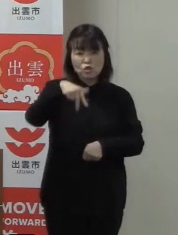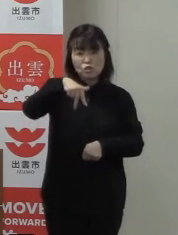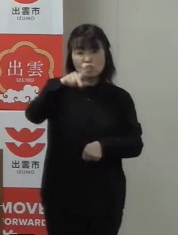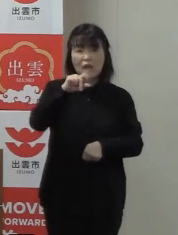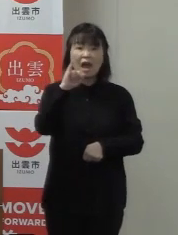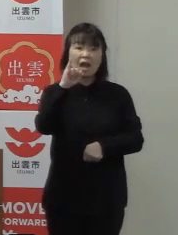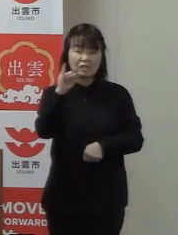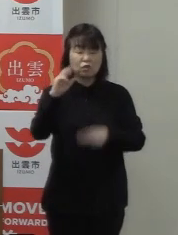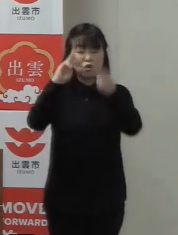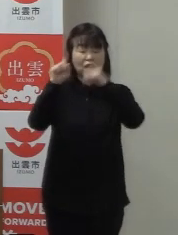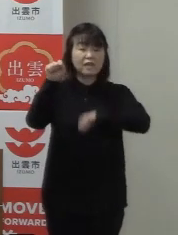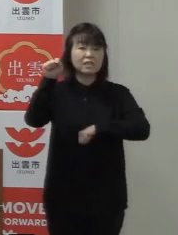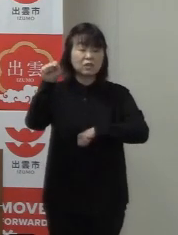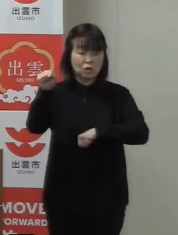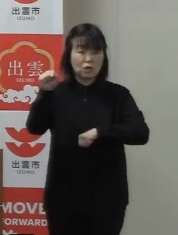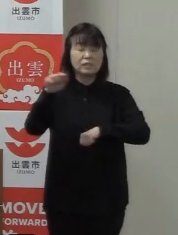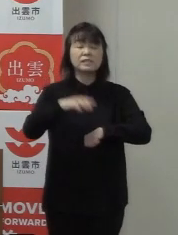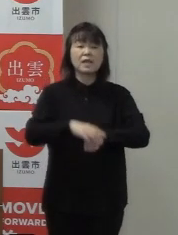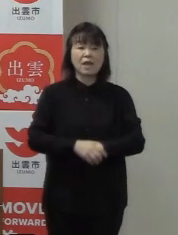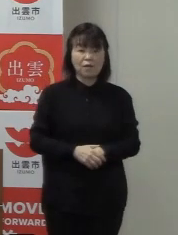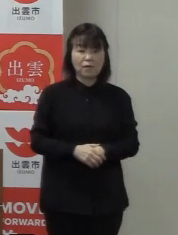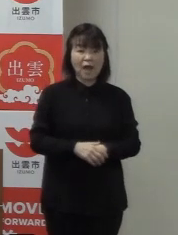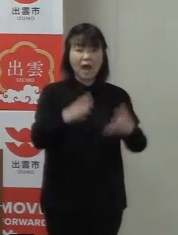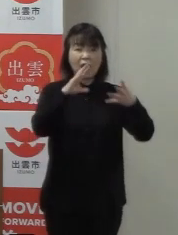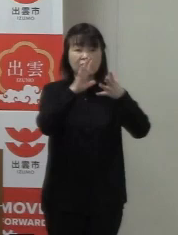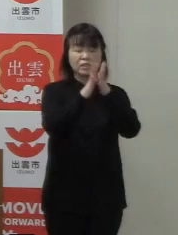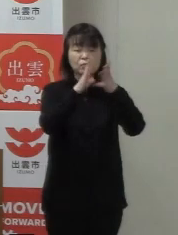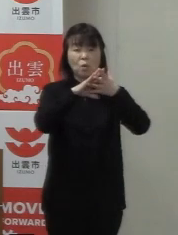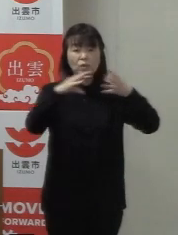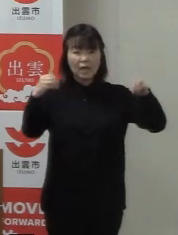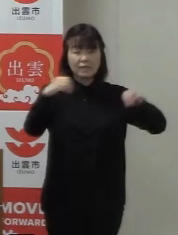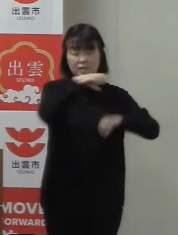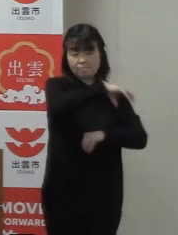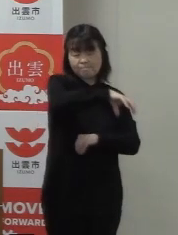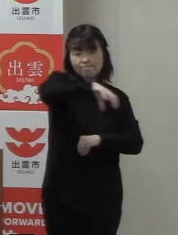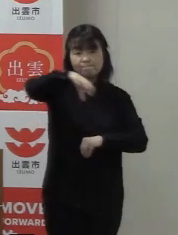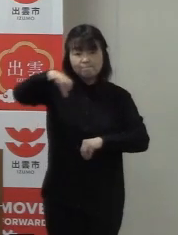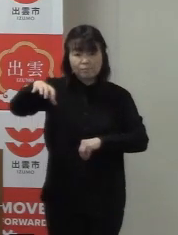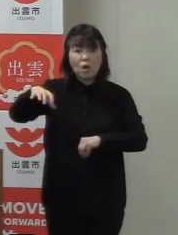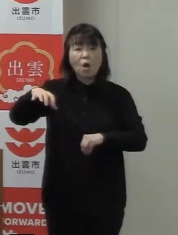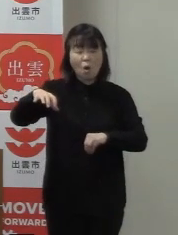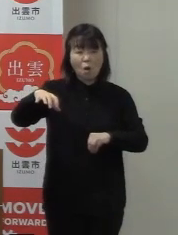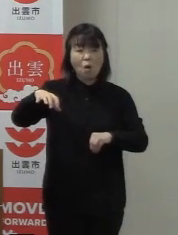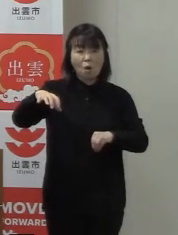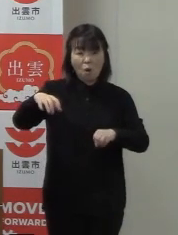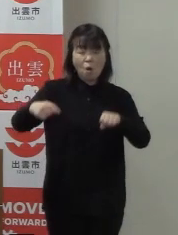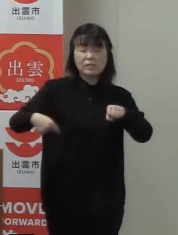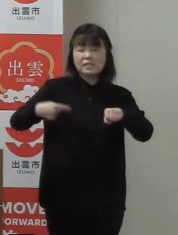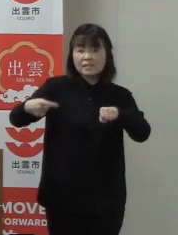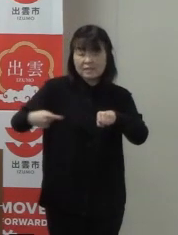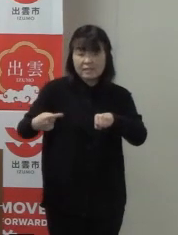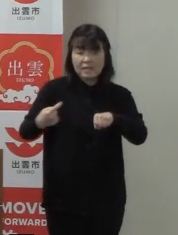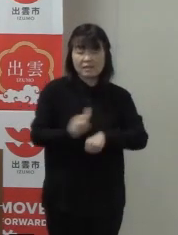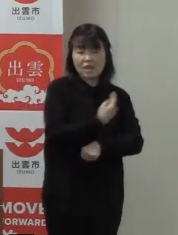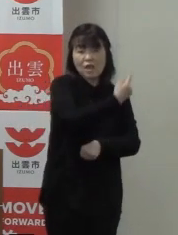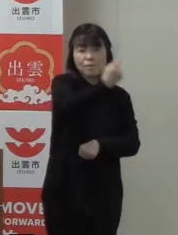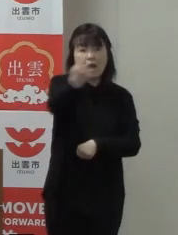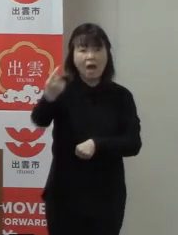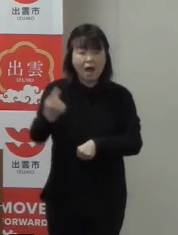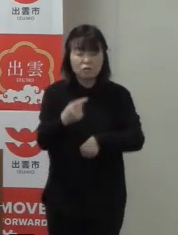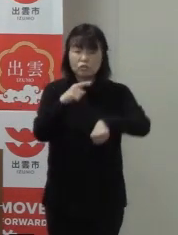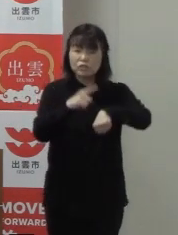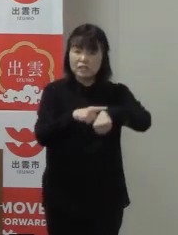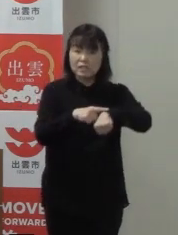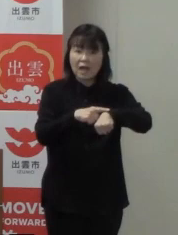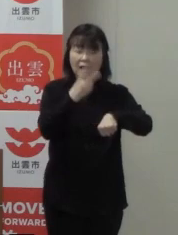出雲大社周辺の縁結びスポットを人力車で回るプランをがあります。120分コ